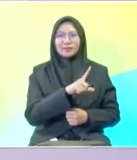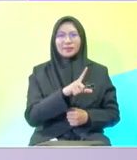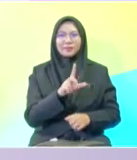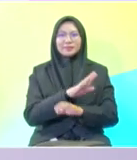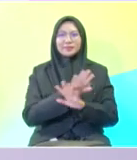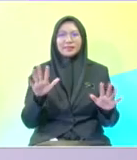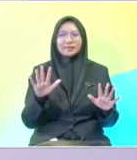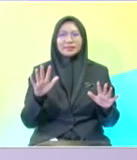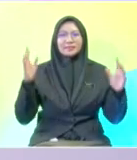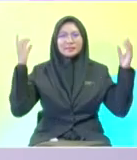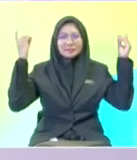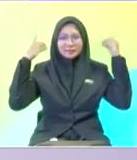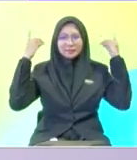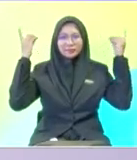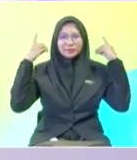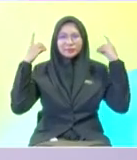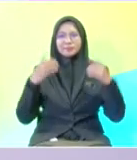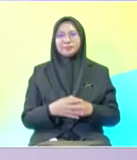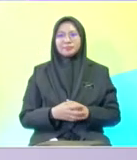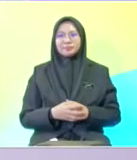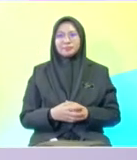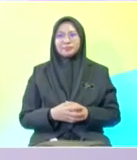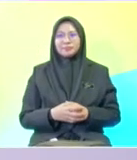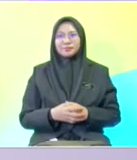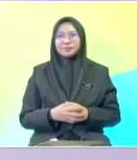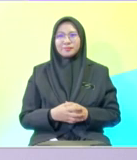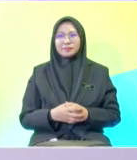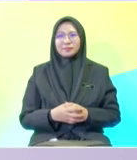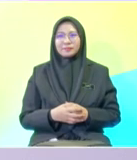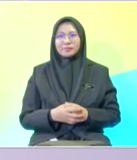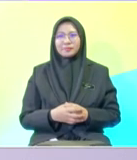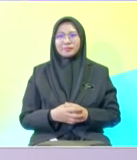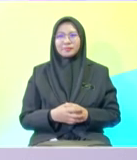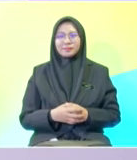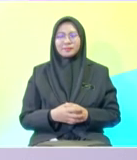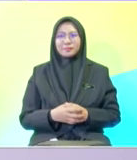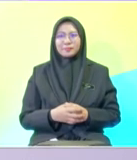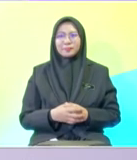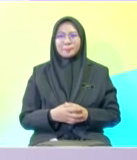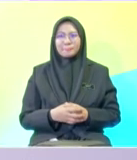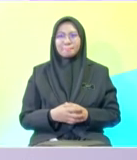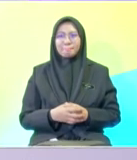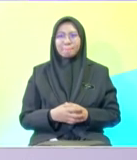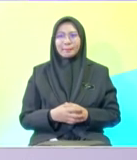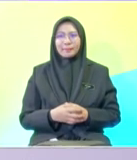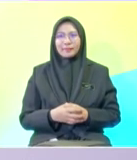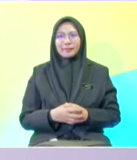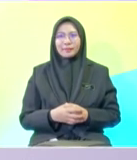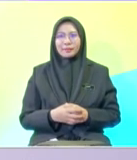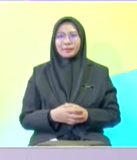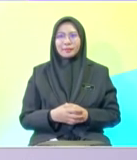Oke kita lihat contoh bacaan contoh kalimat potongan ayat oke man coba baca contoh yang